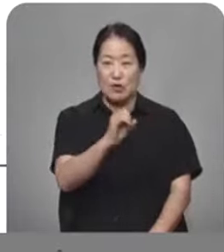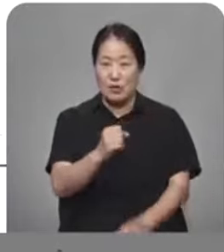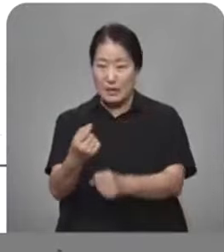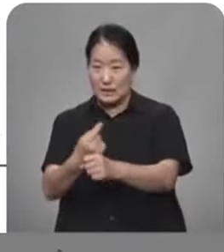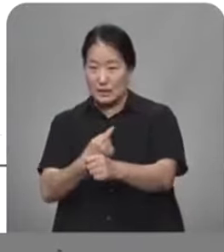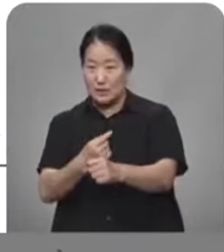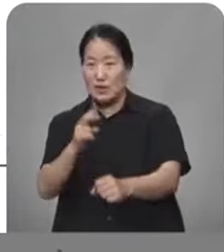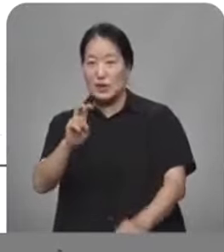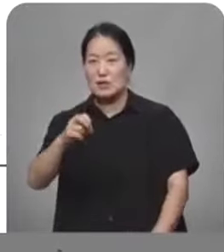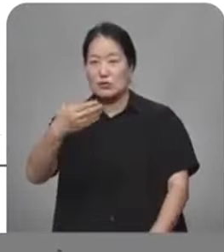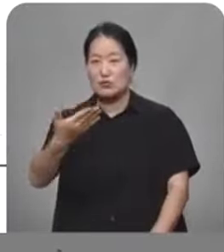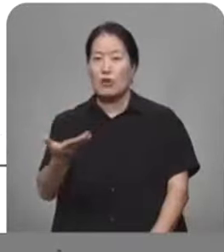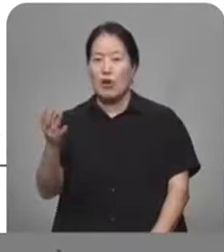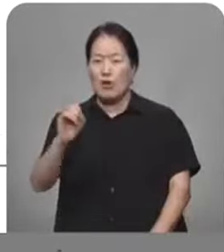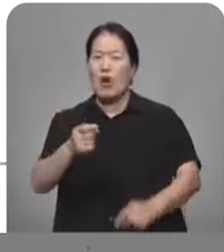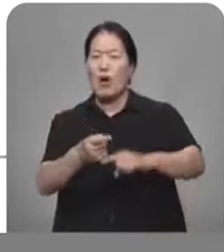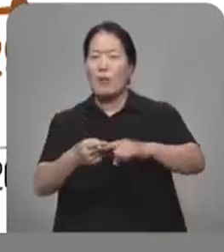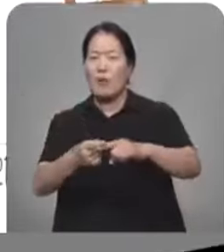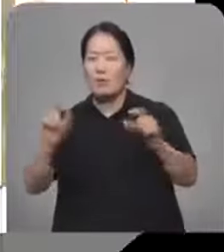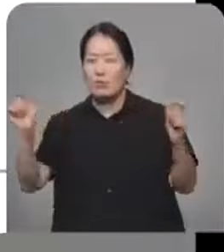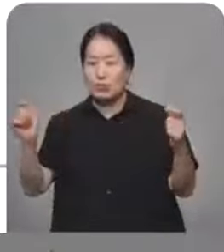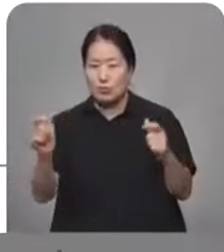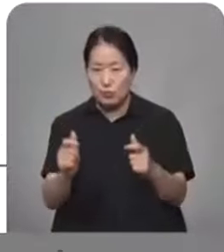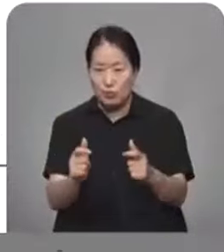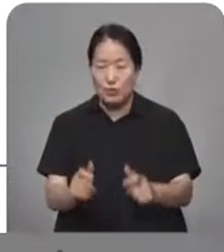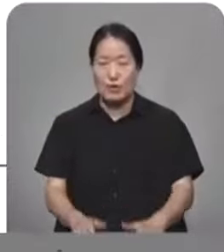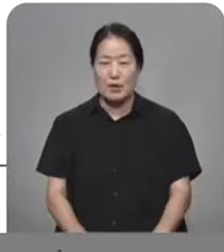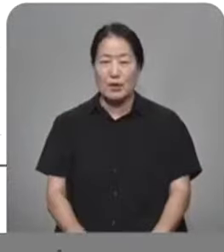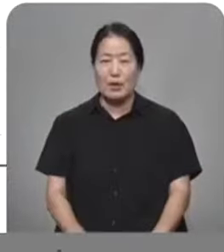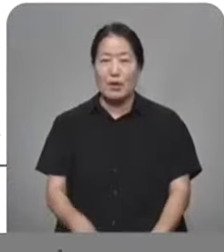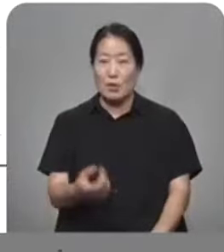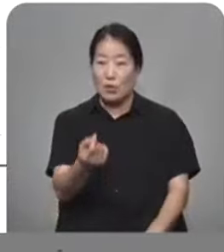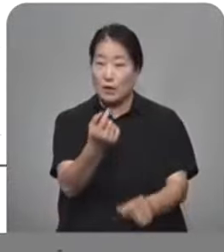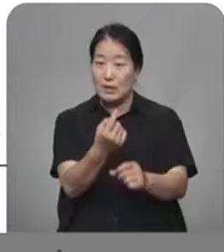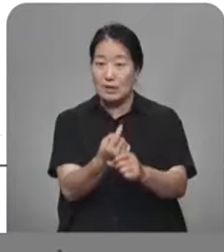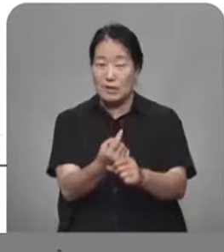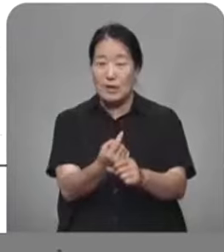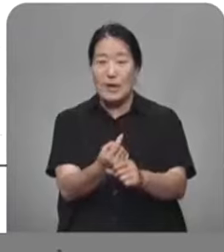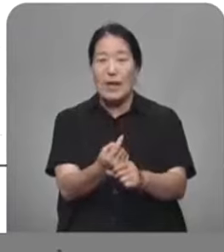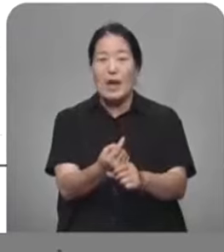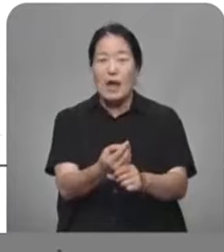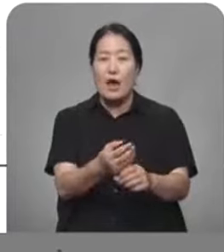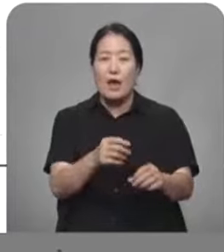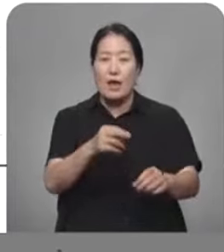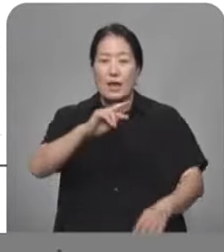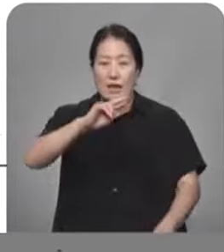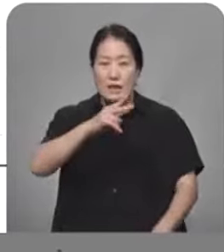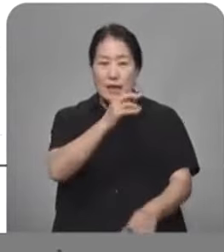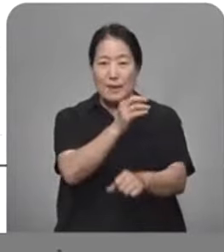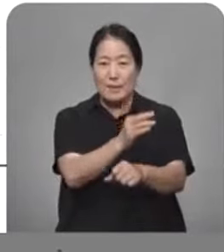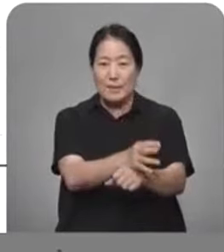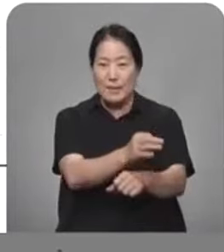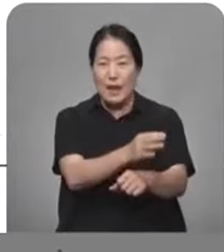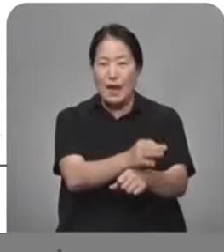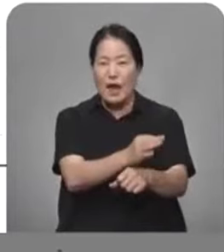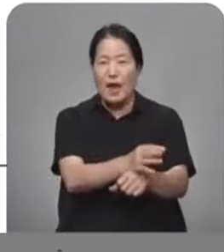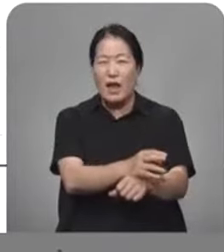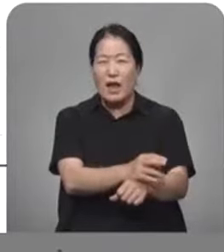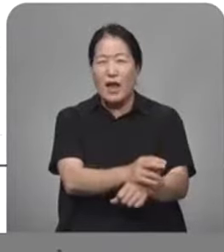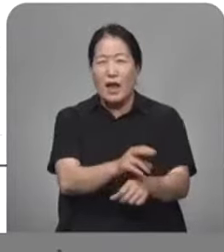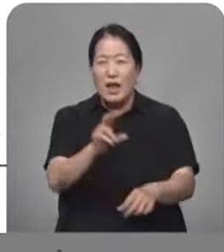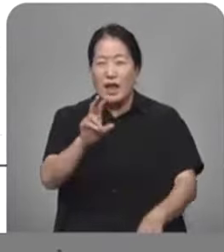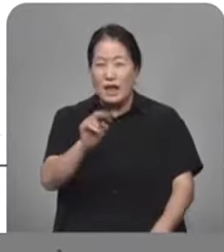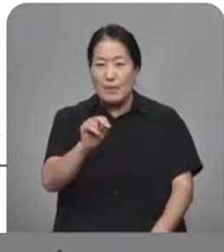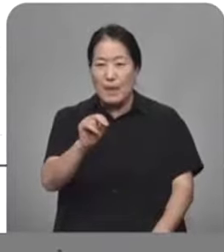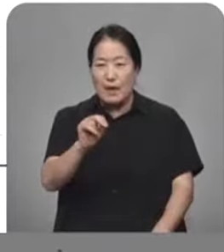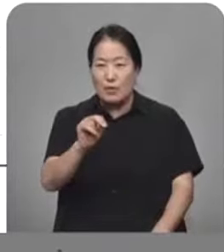지난해 29억 원으로 반토막 났습니다. 같은 기간 인삼 수매량은 12만 킬로그램에서 2만여 킬로그램으로